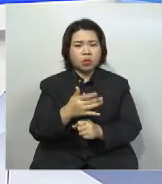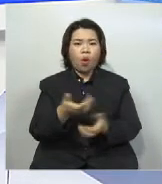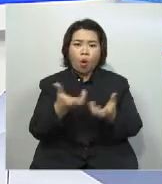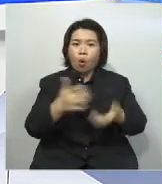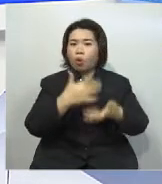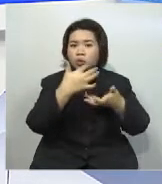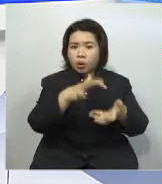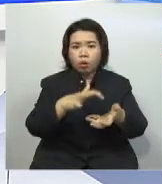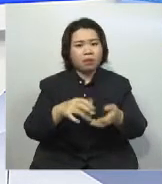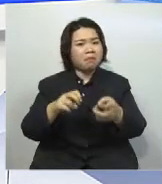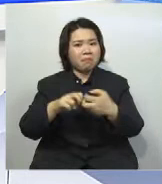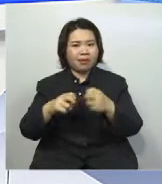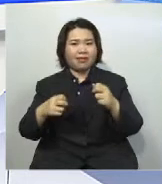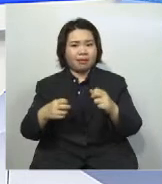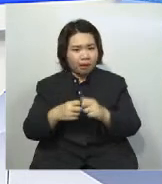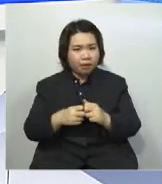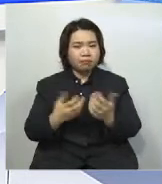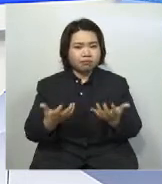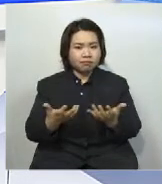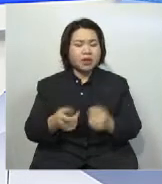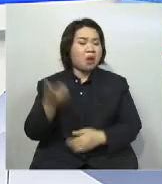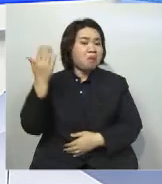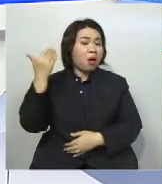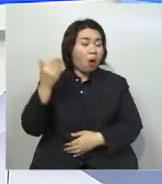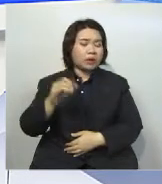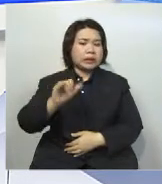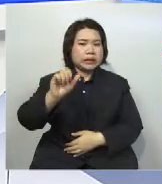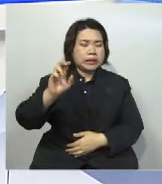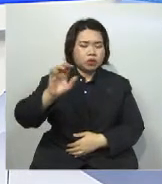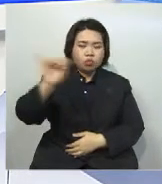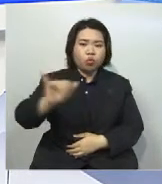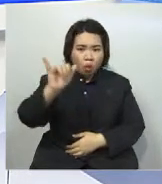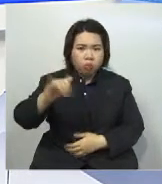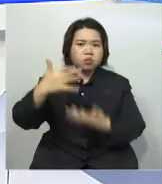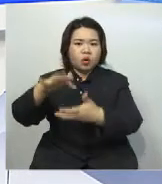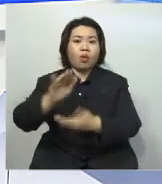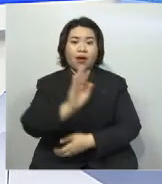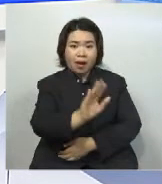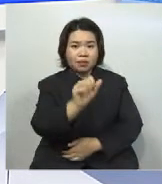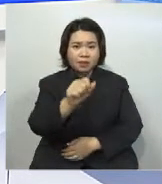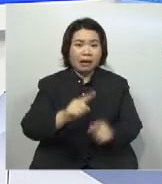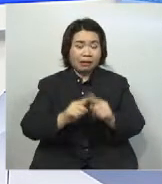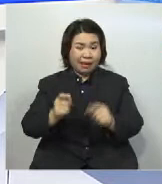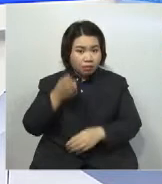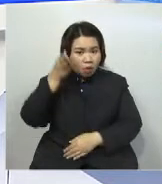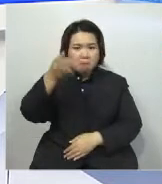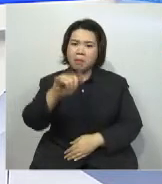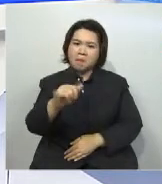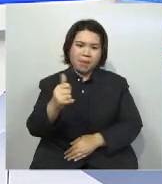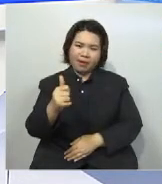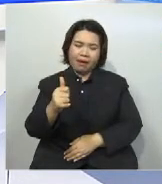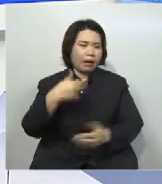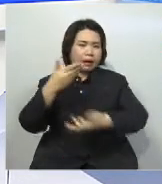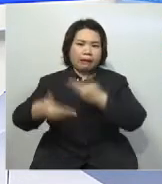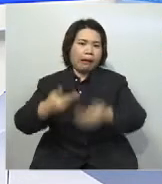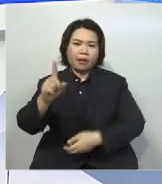ายังไม่ได้ถูกกีดกันหรือว่ายังไม่ได้ถูกห้ามนําเข้าห้ามส่งออกไปยุโรปนะคะแต่ว่าถ้าไม่แก้เนี่ยต่อไปสินค้าประมงไทยไม่สามารถจะเข้า